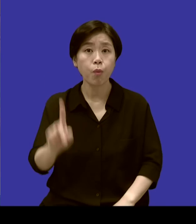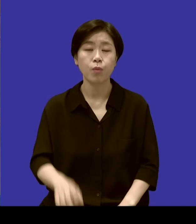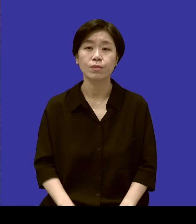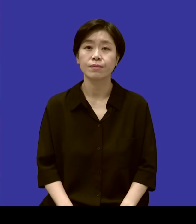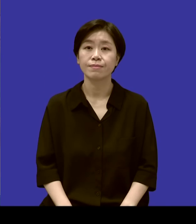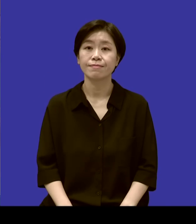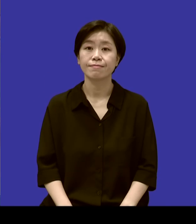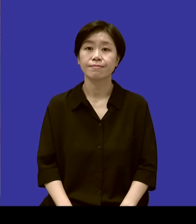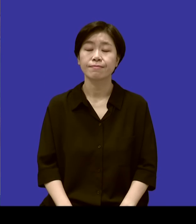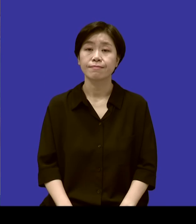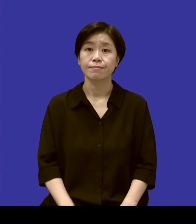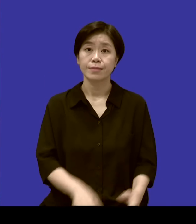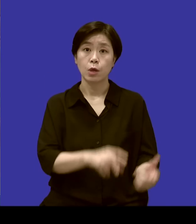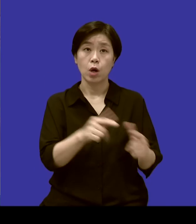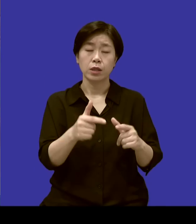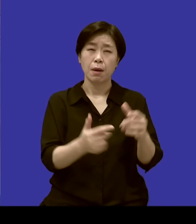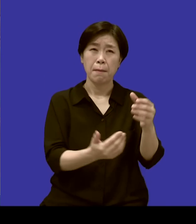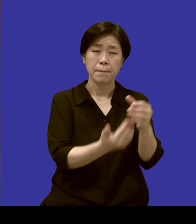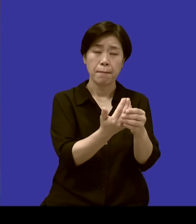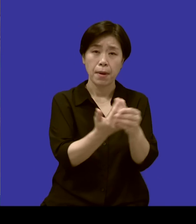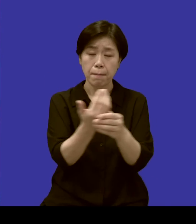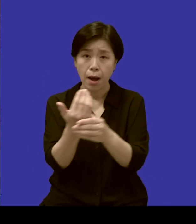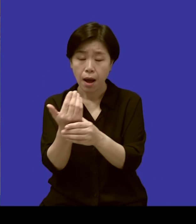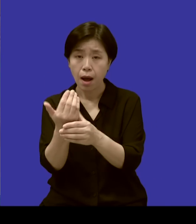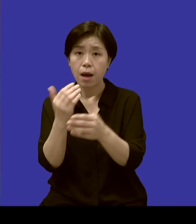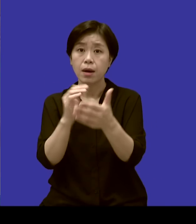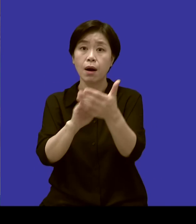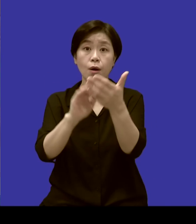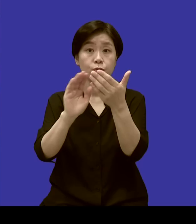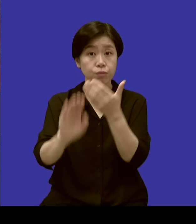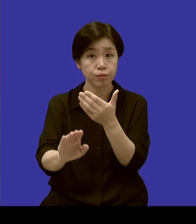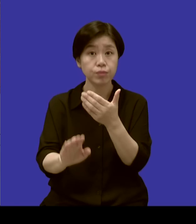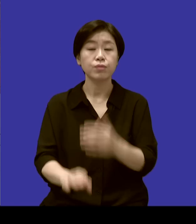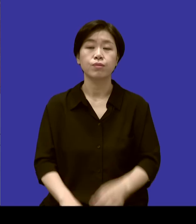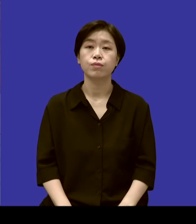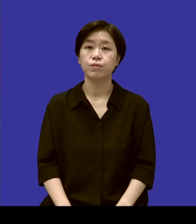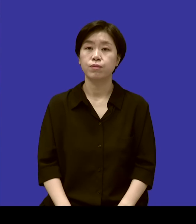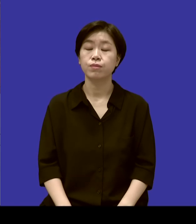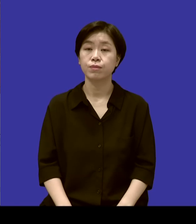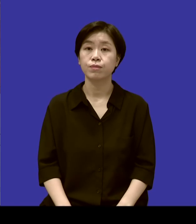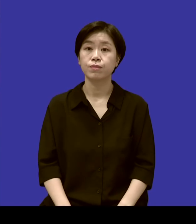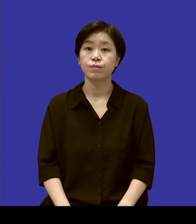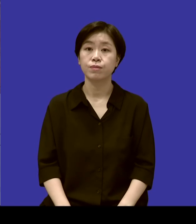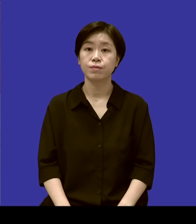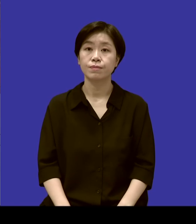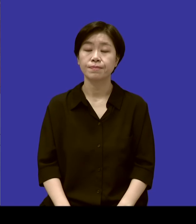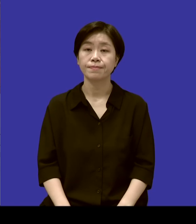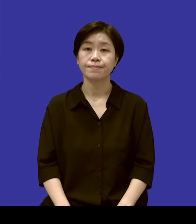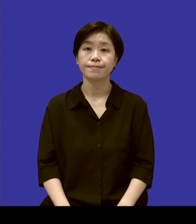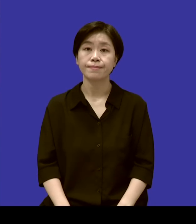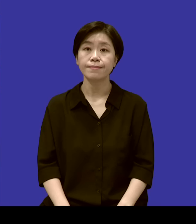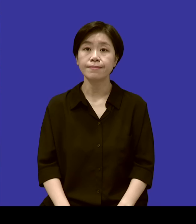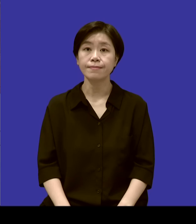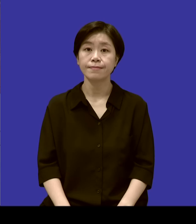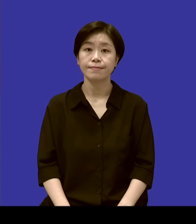그런 일들이 겹쳐지고 나서 사실은 108배 효험이 없던가요?